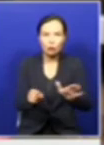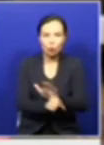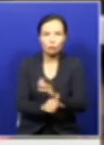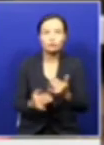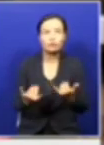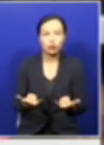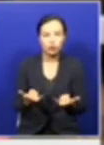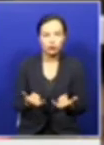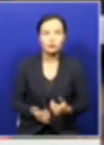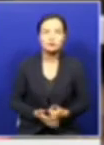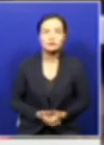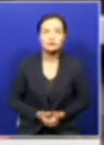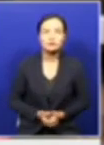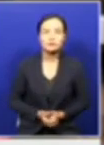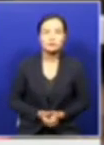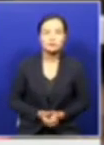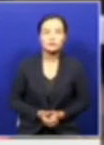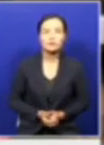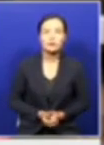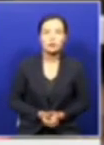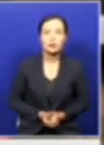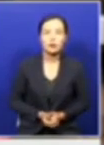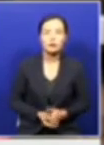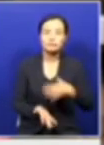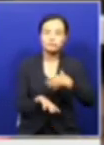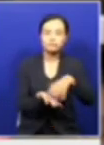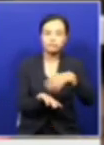นี้ก็ขออนุญาตนำเรียนท่าน